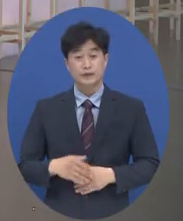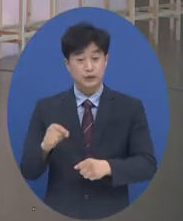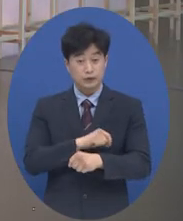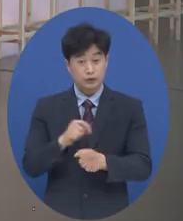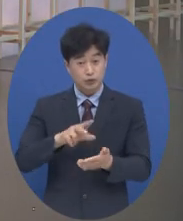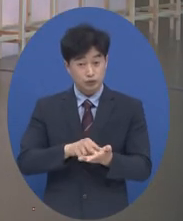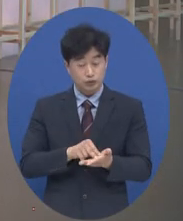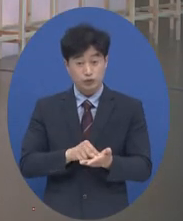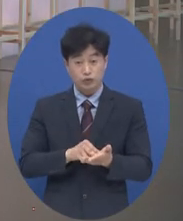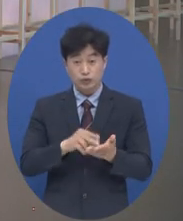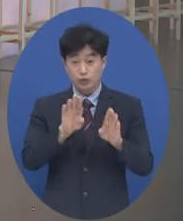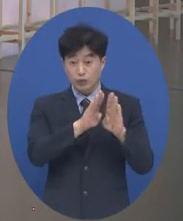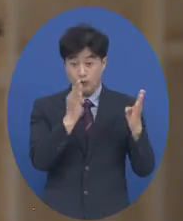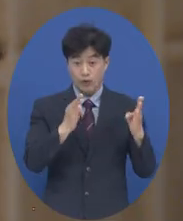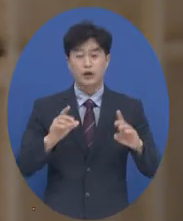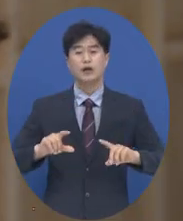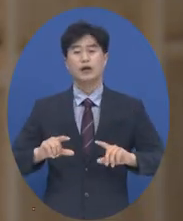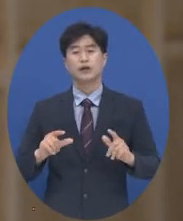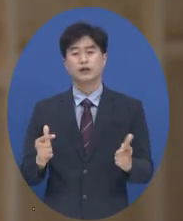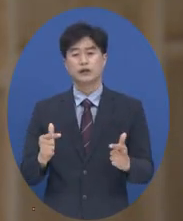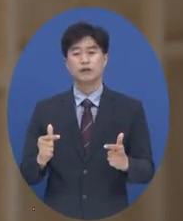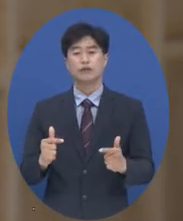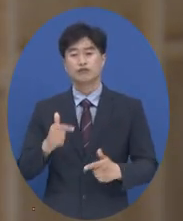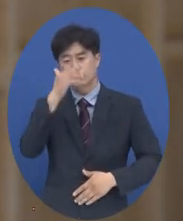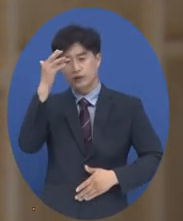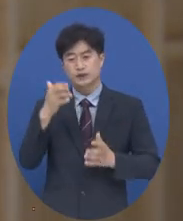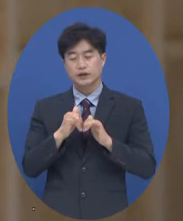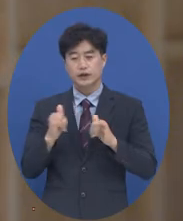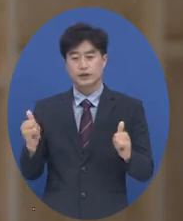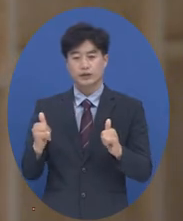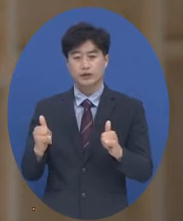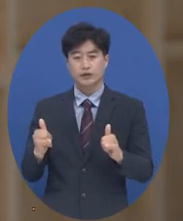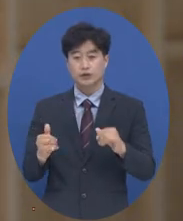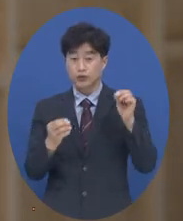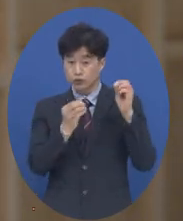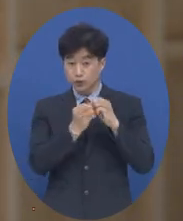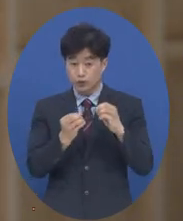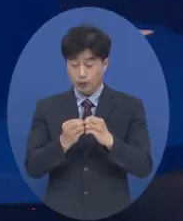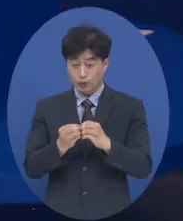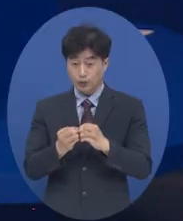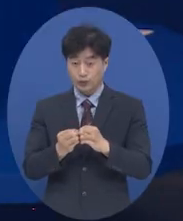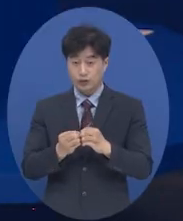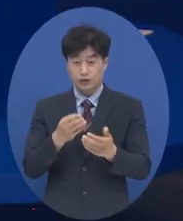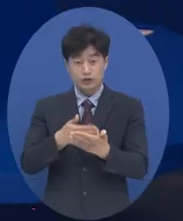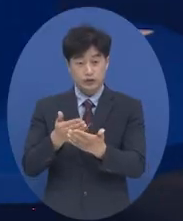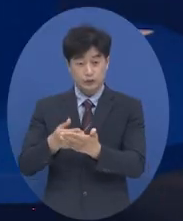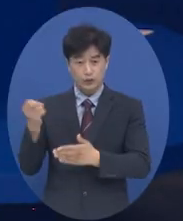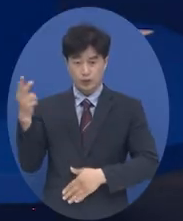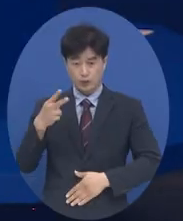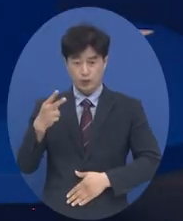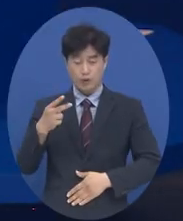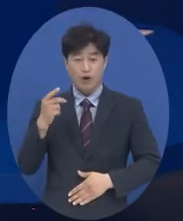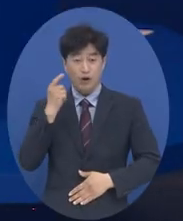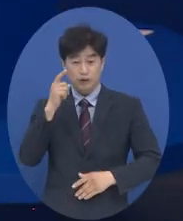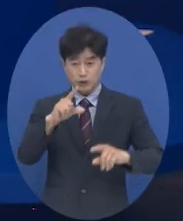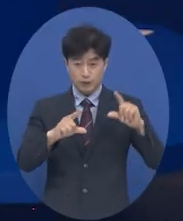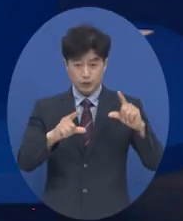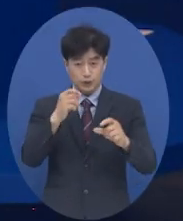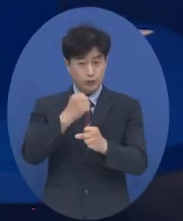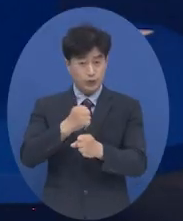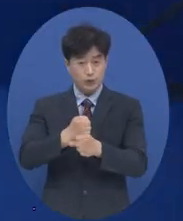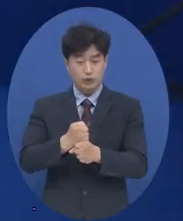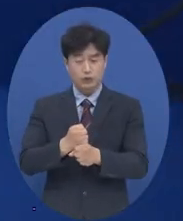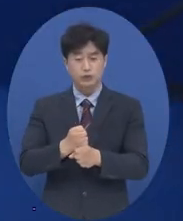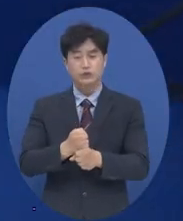특정 주제로 열리는 기획전이 아닌 만큼 관람객들은 전통적 매체인 회화 작품부터 가상현실을 기반으로